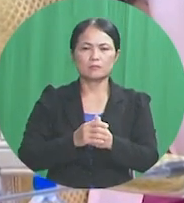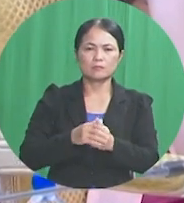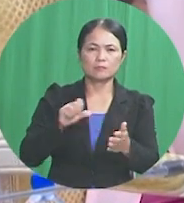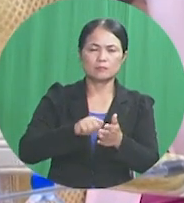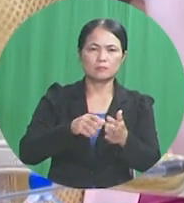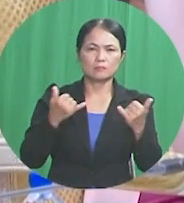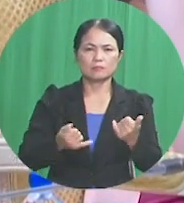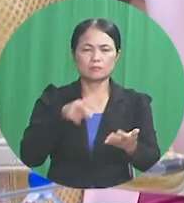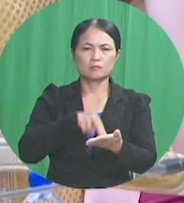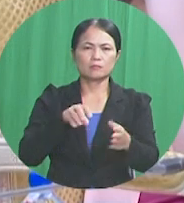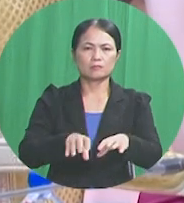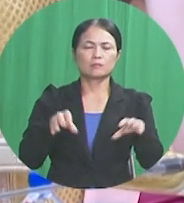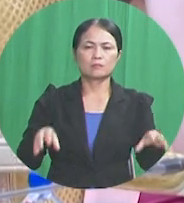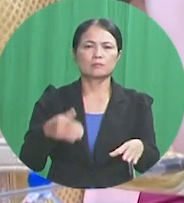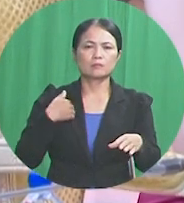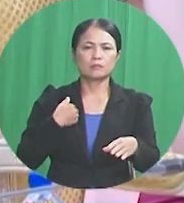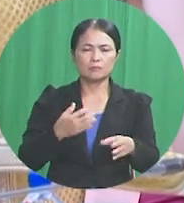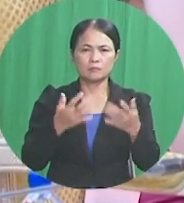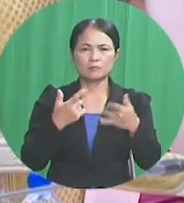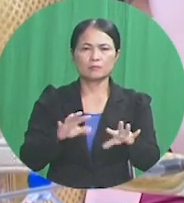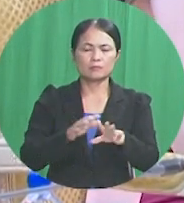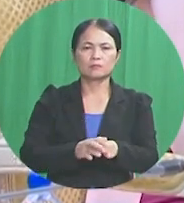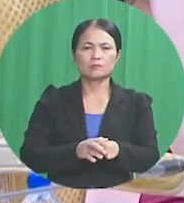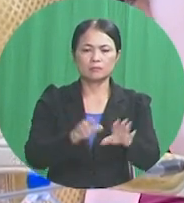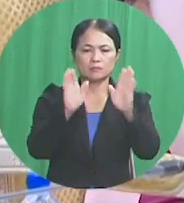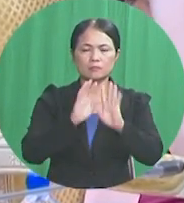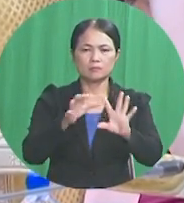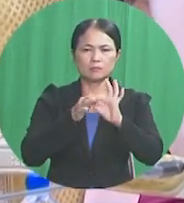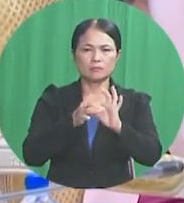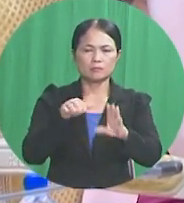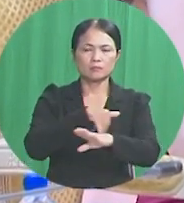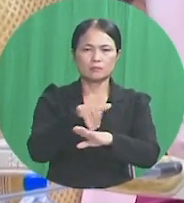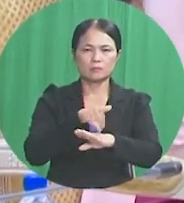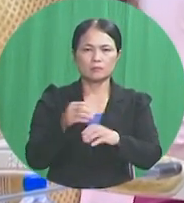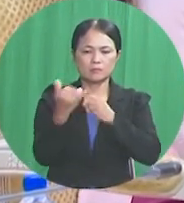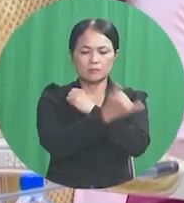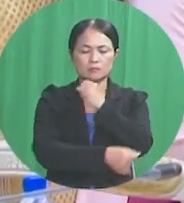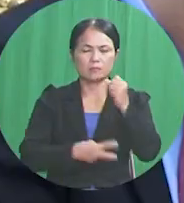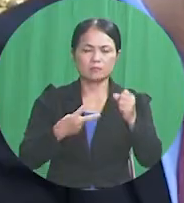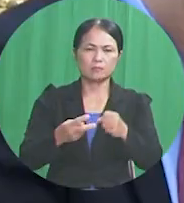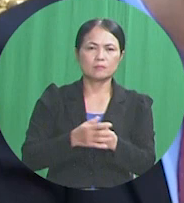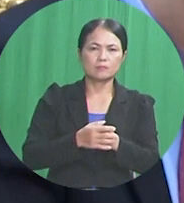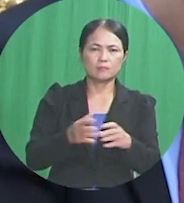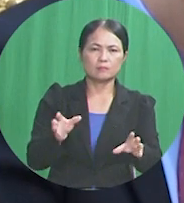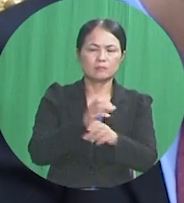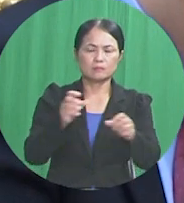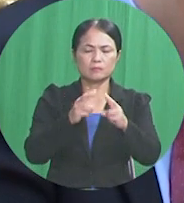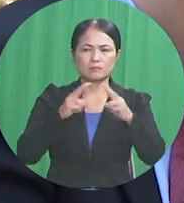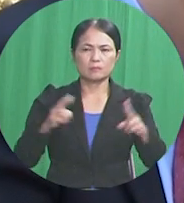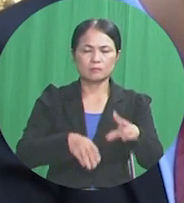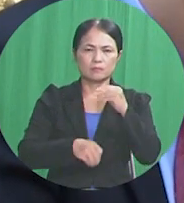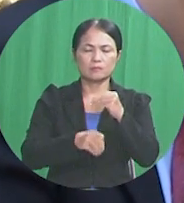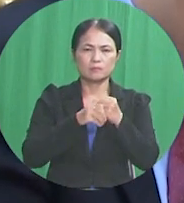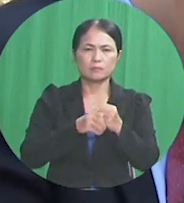ในนี่โชเลมูลทานดามิเอนสแนปก็ใบหน้าชมรอยตำแหน่งตำนงเศรษฐกิจระเวียงประเทศแตงปีเอาการแต่คลั่งลางแถม